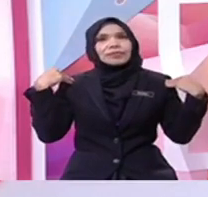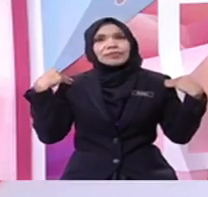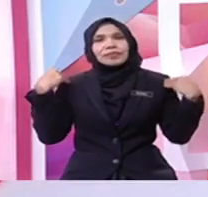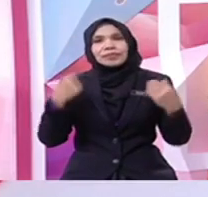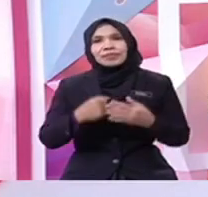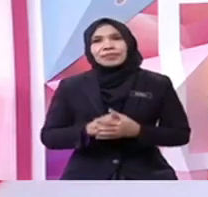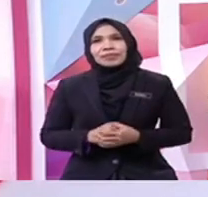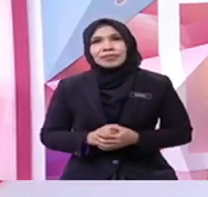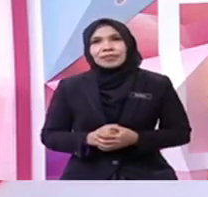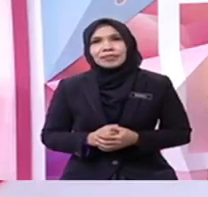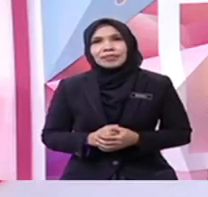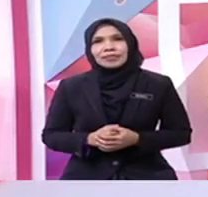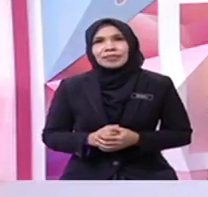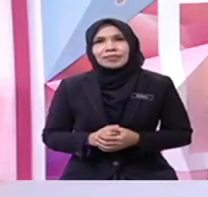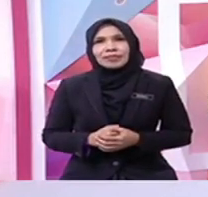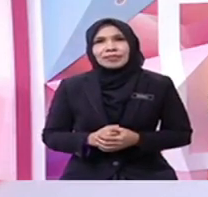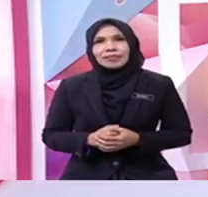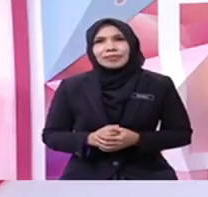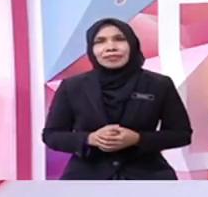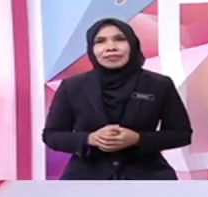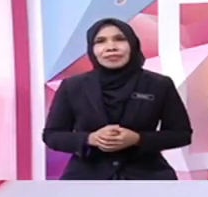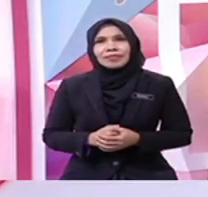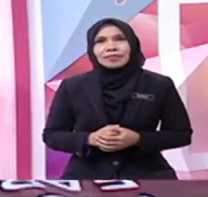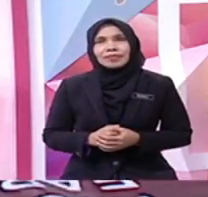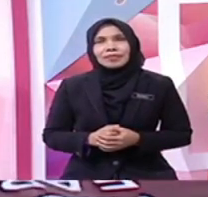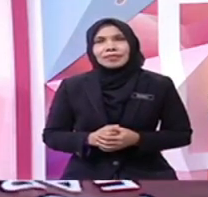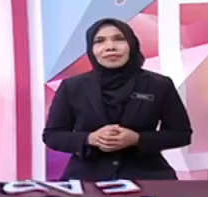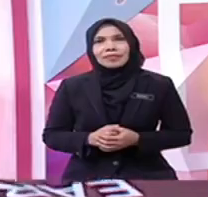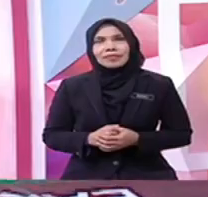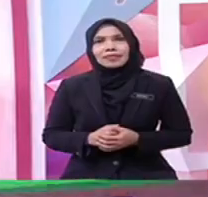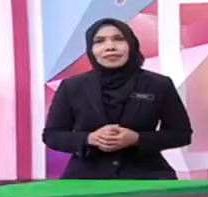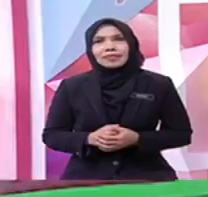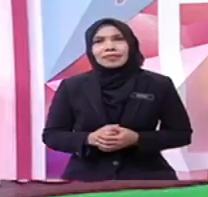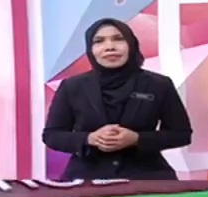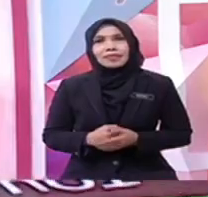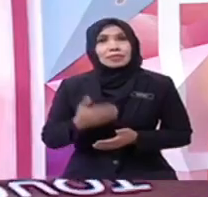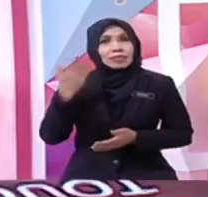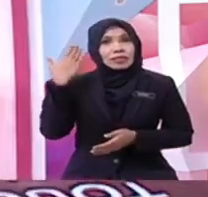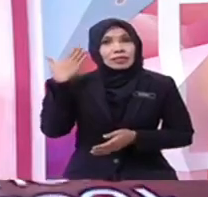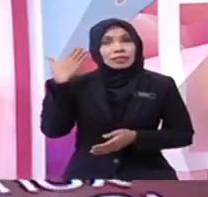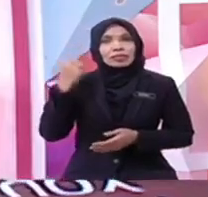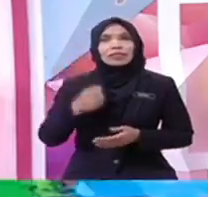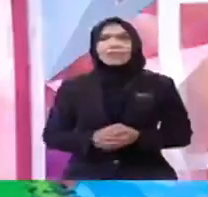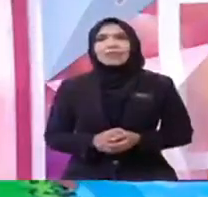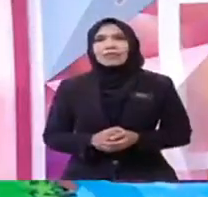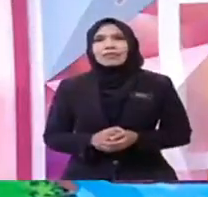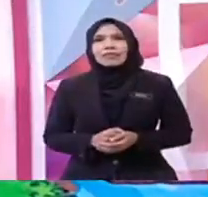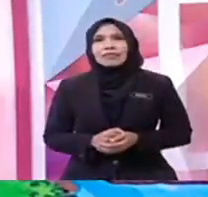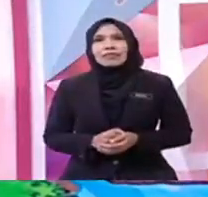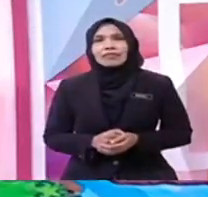bersama same.day site under kebelakang satu tanpa jika the PIN